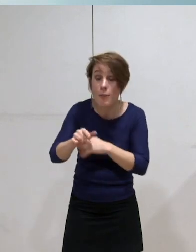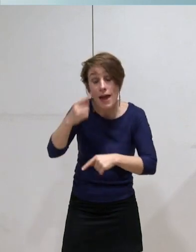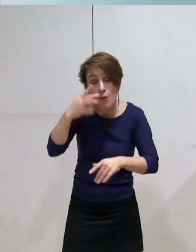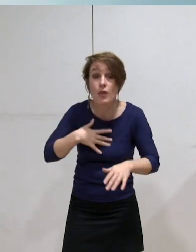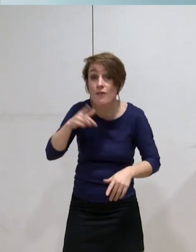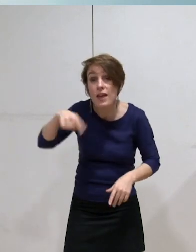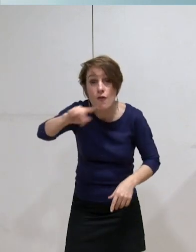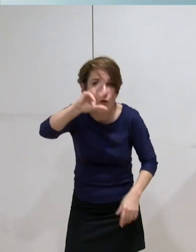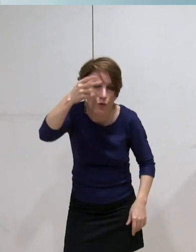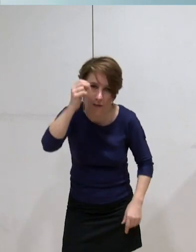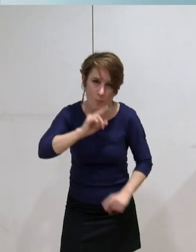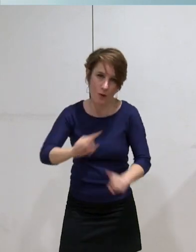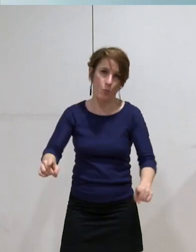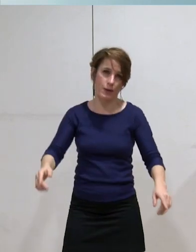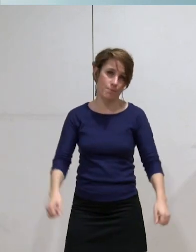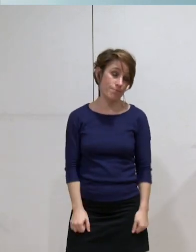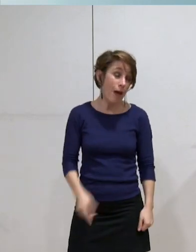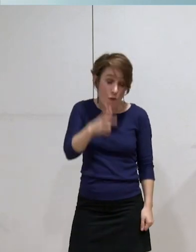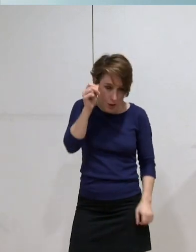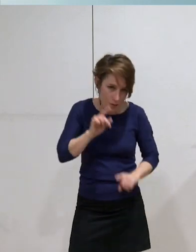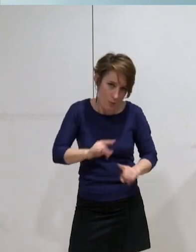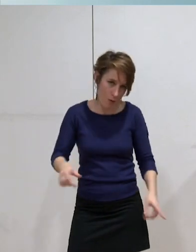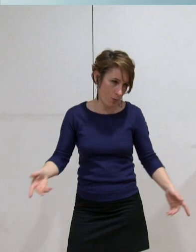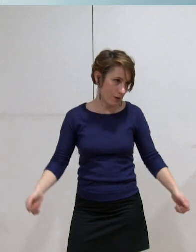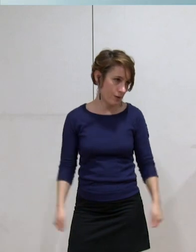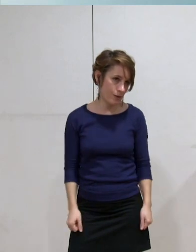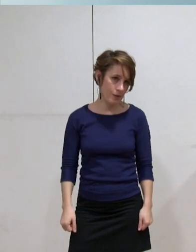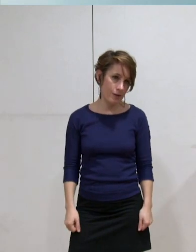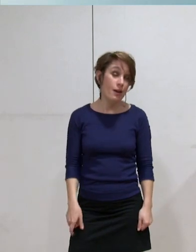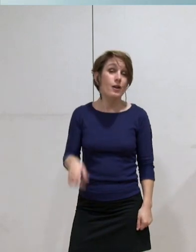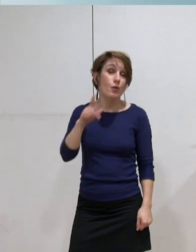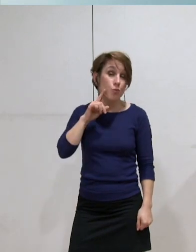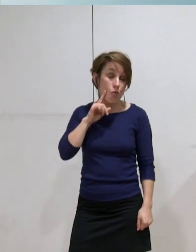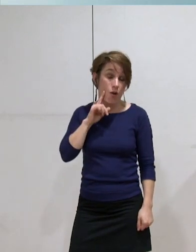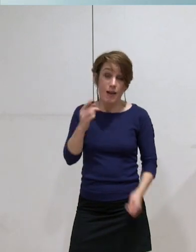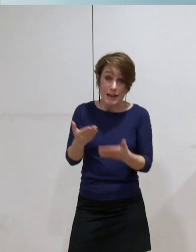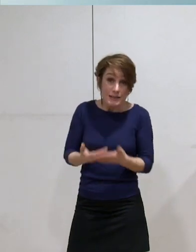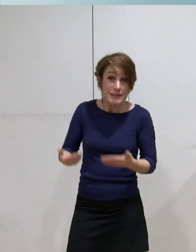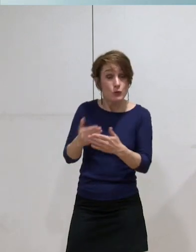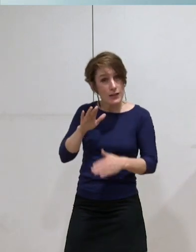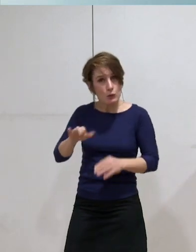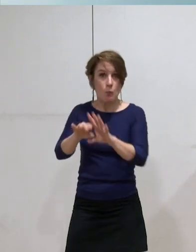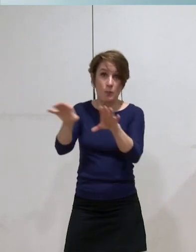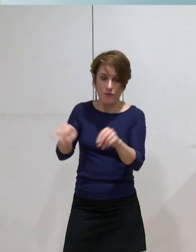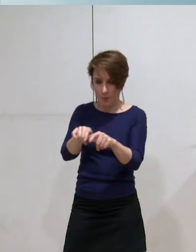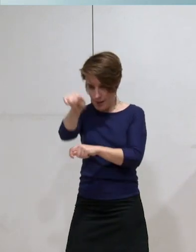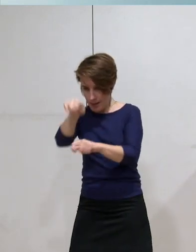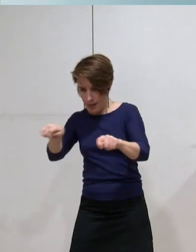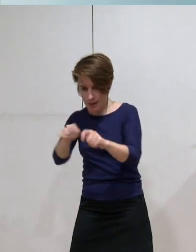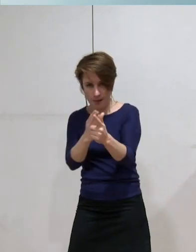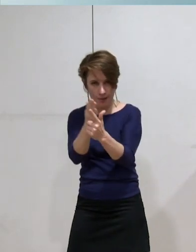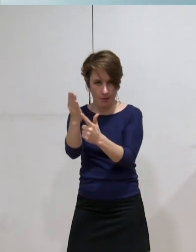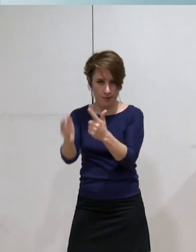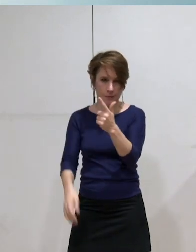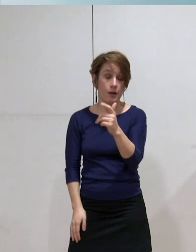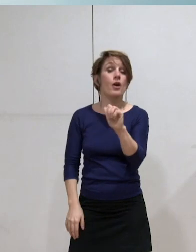compris que la situation des familles elle est prise de deux manières elle est prise d'abord dans le